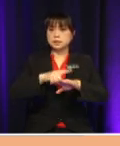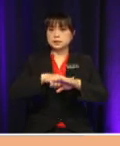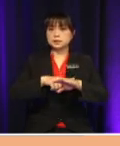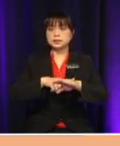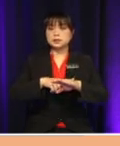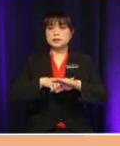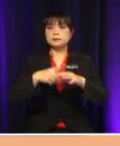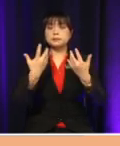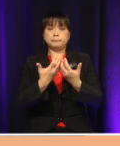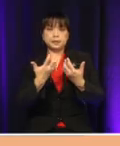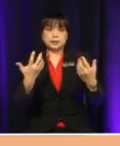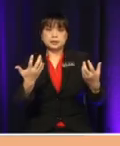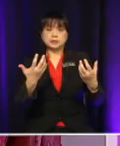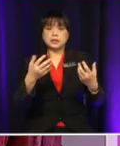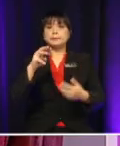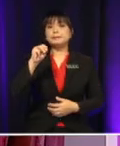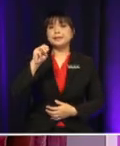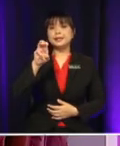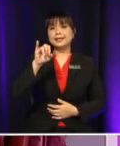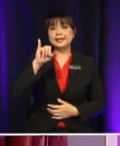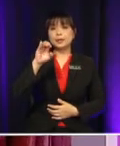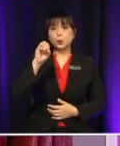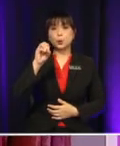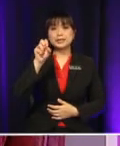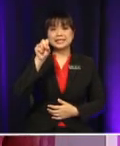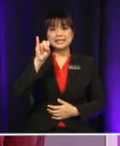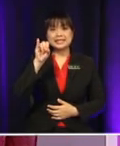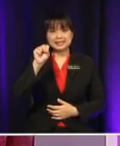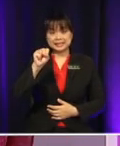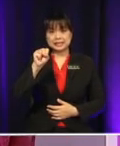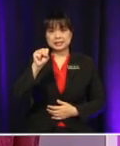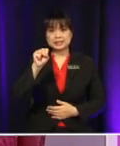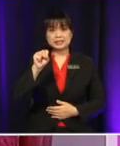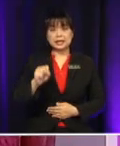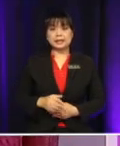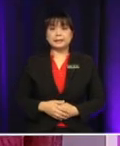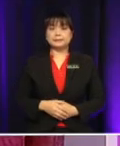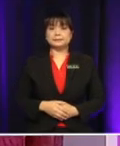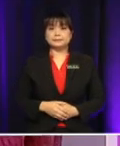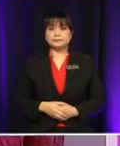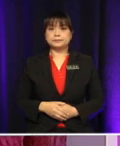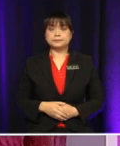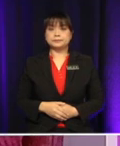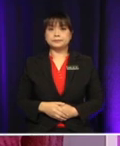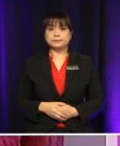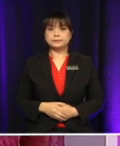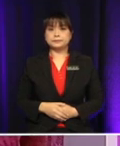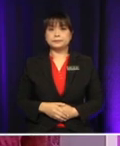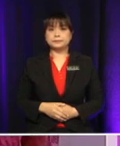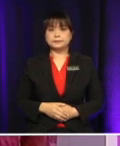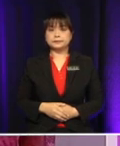disinilah kita punya pengetahuan daripada asas biologi yaitu chapter 6